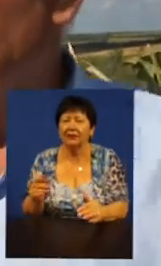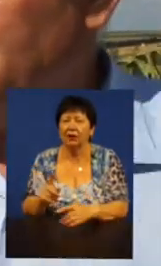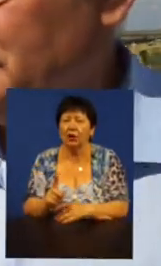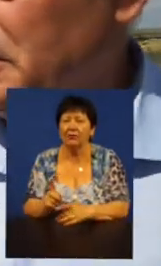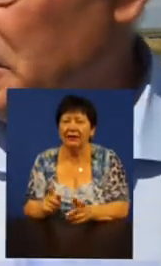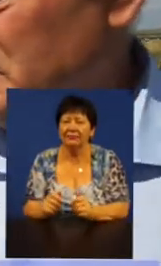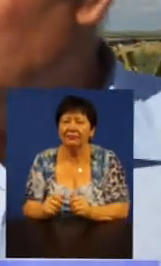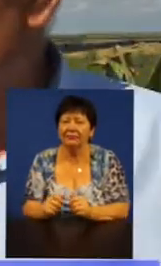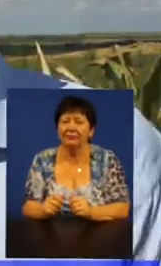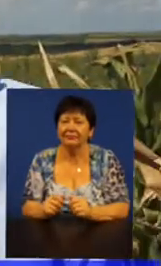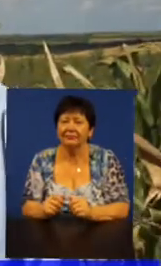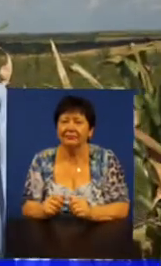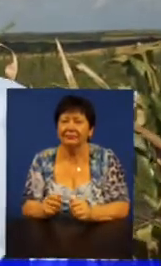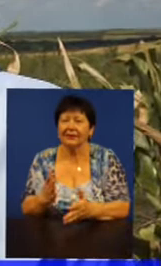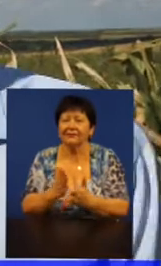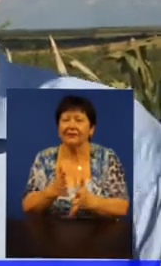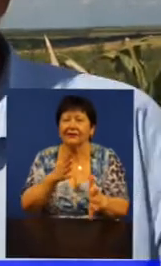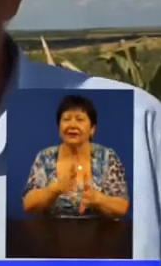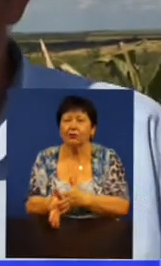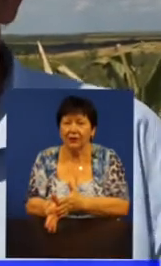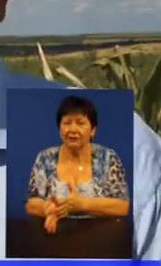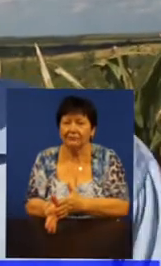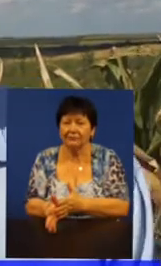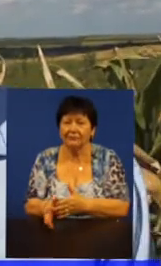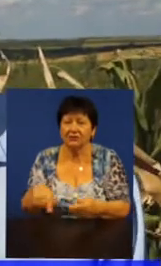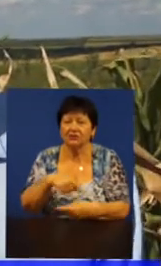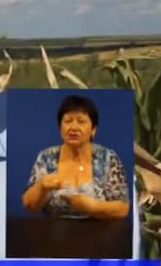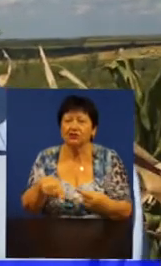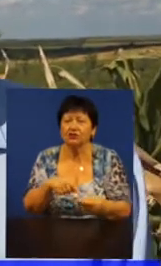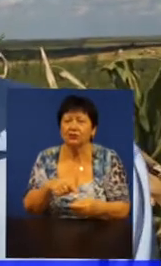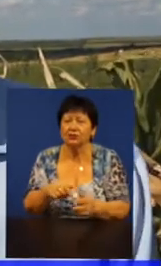normal. Sunt cheltuieli în jur la vreo